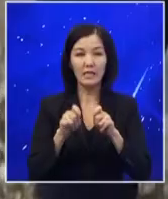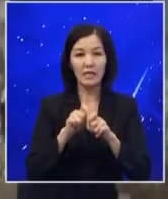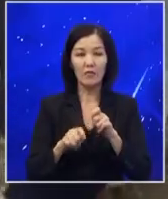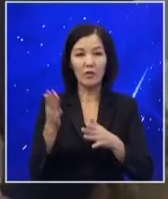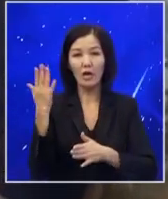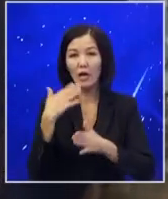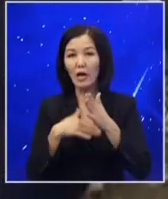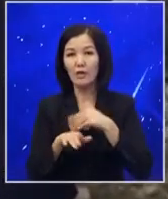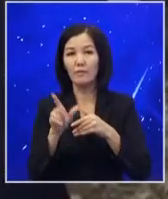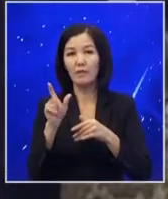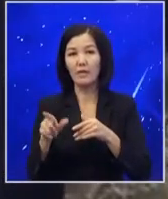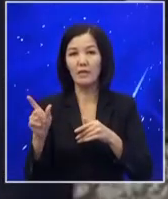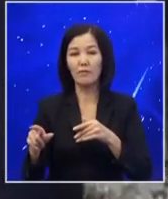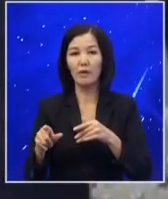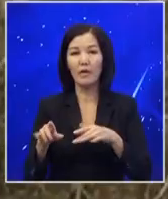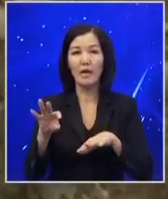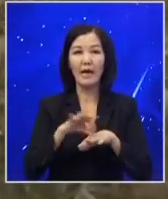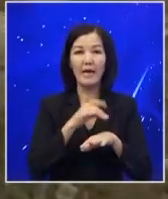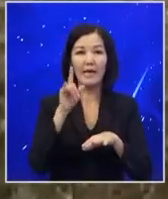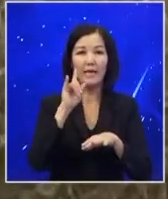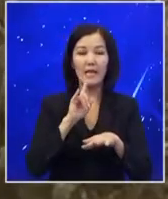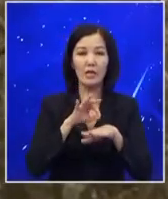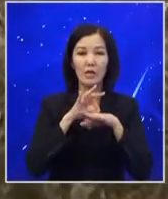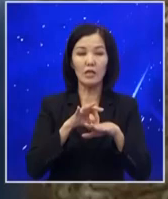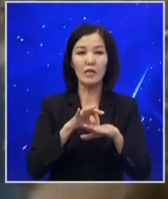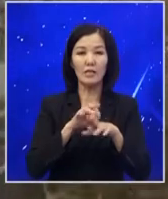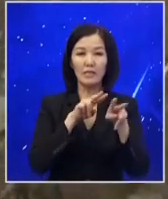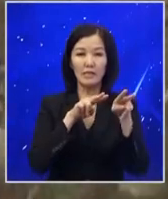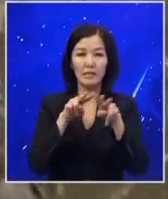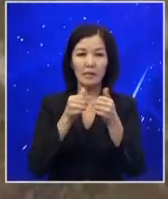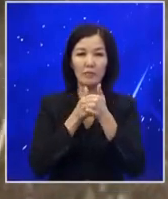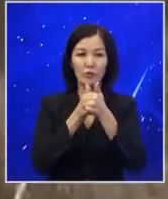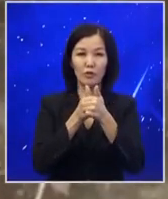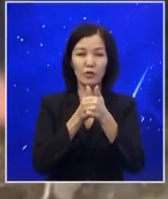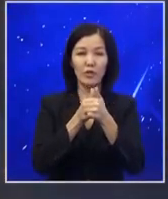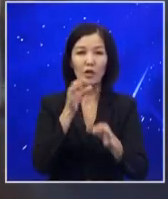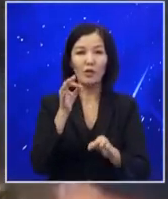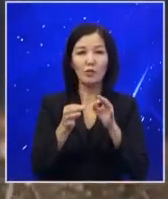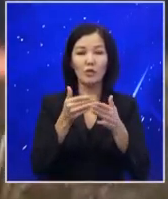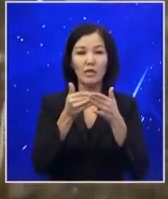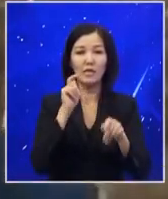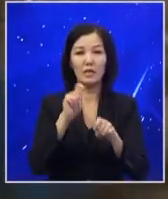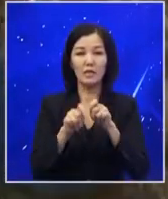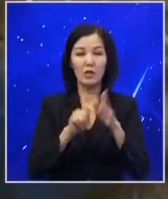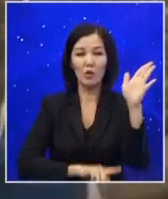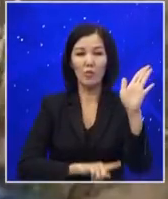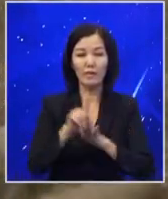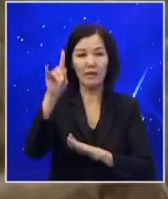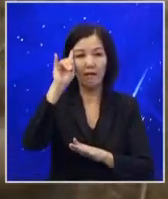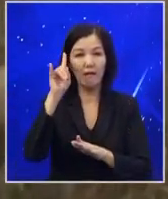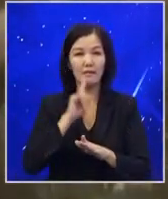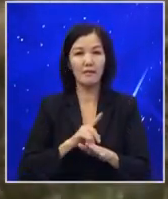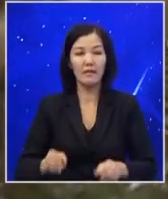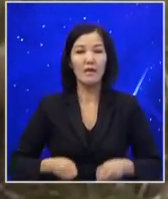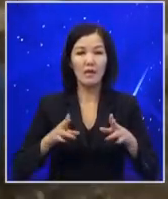тергеуді қашып кеткен азаматтың жұбайы арқылы жүргізген. Қазір осы іске қатысты сотқа дейінгі тергеу басталды. Қазақстан